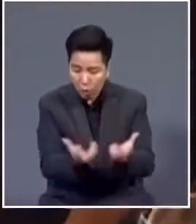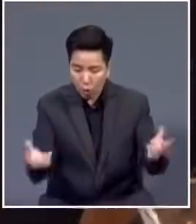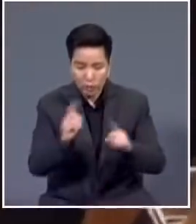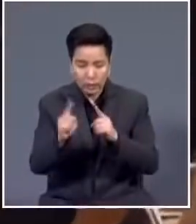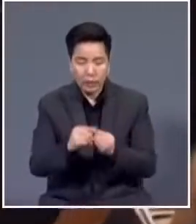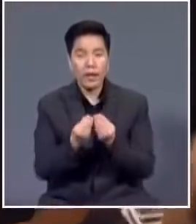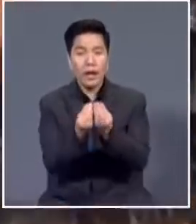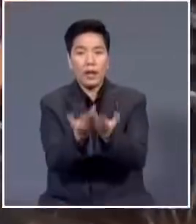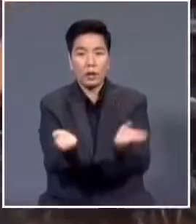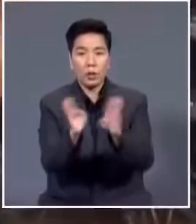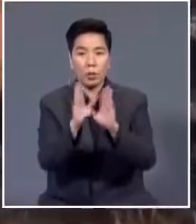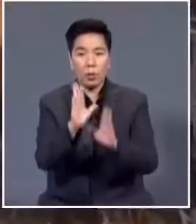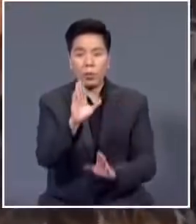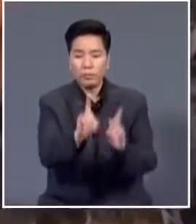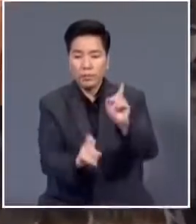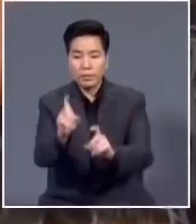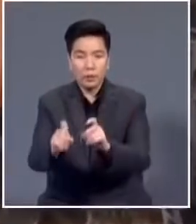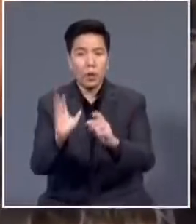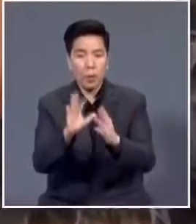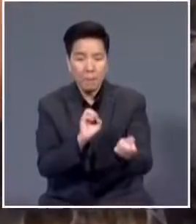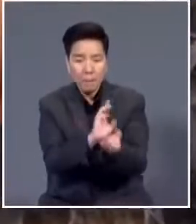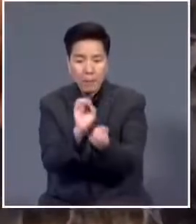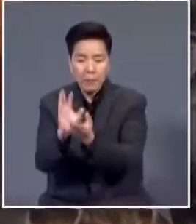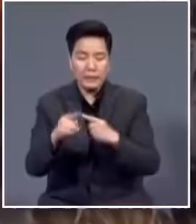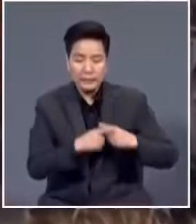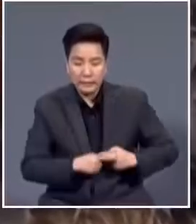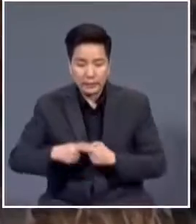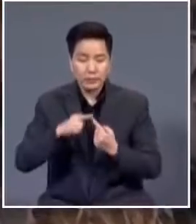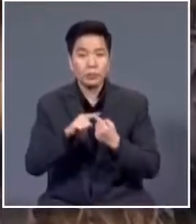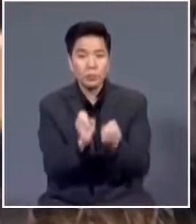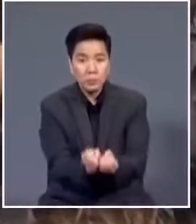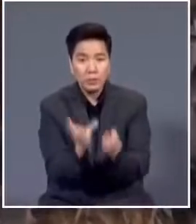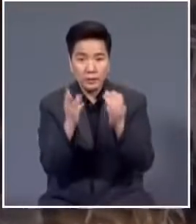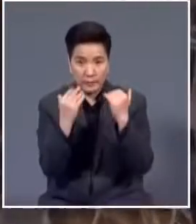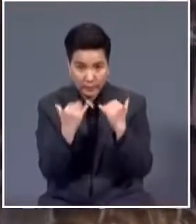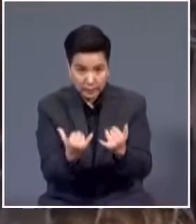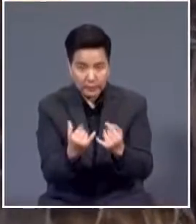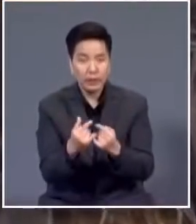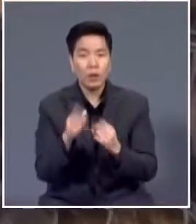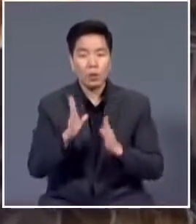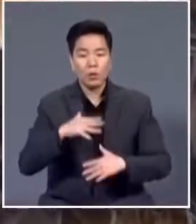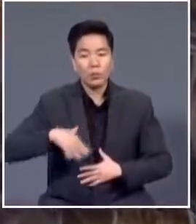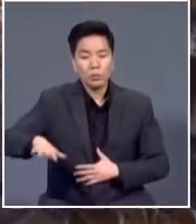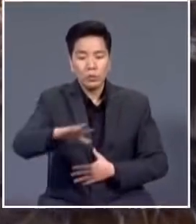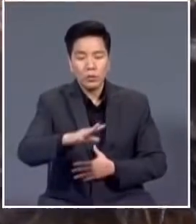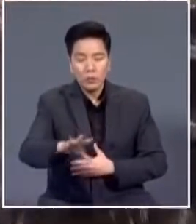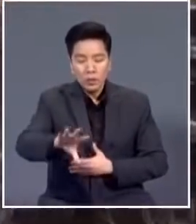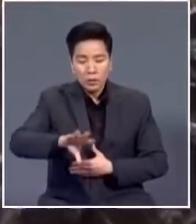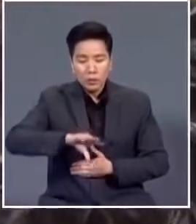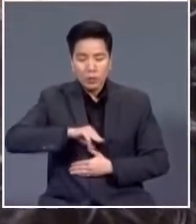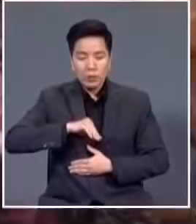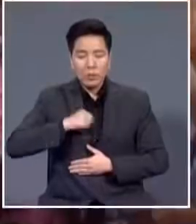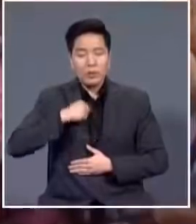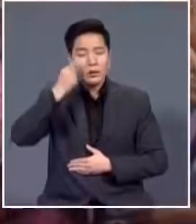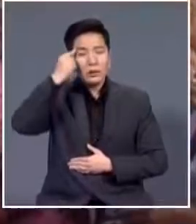แก่ครอบครัวผู้สูญเสียและผู้ที่ได้รับผลกระทบจากเหตุการณ์ในครั้งนี้สร้างความปลาบปลื้มและซาบซึ้งในพระมหาก